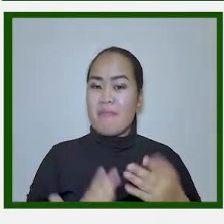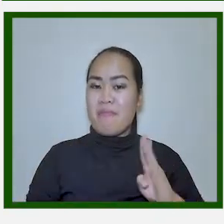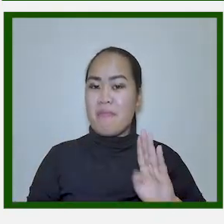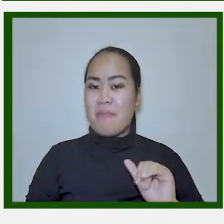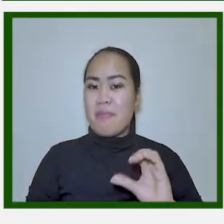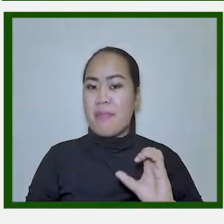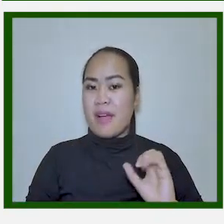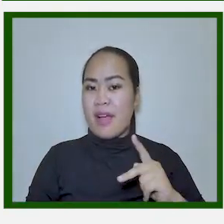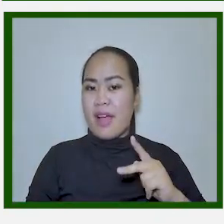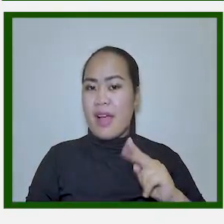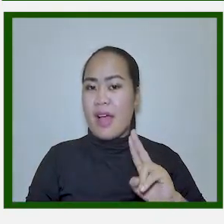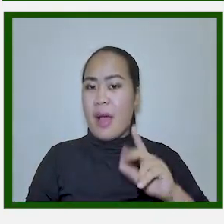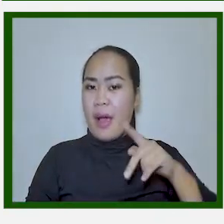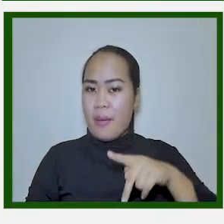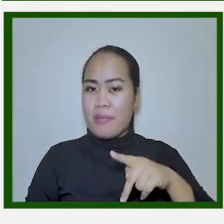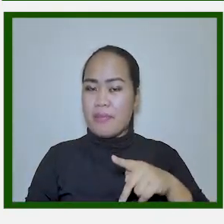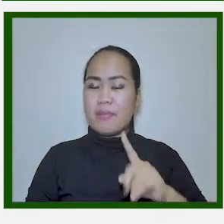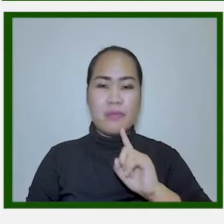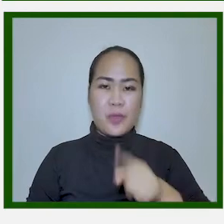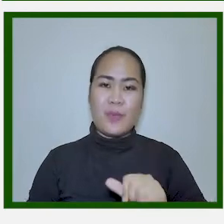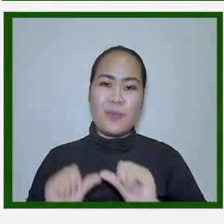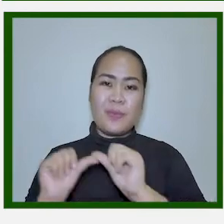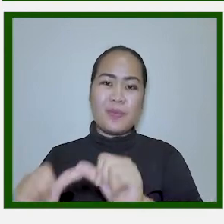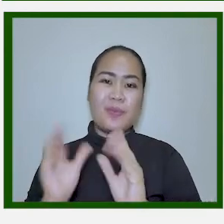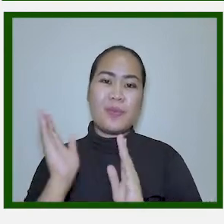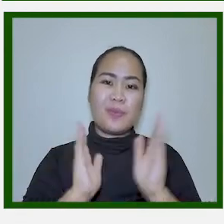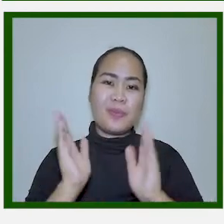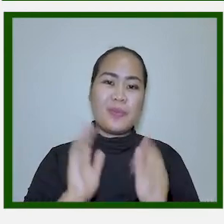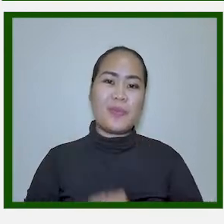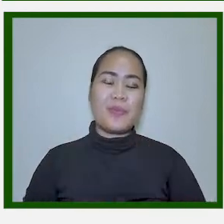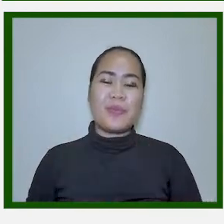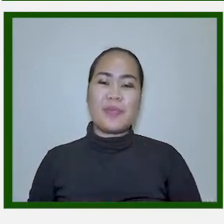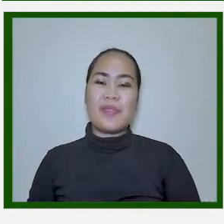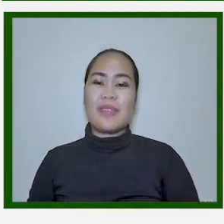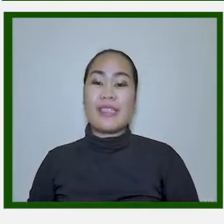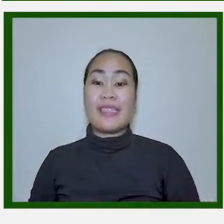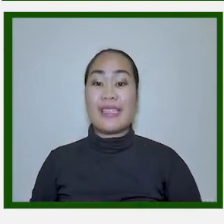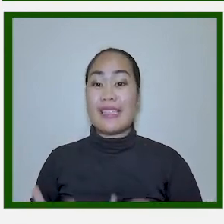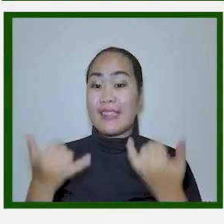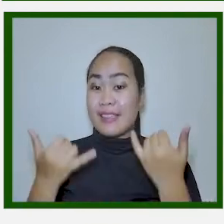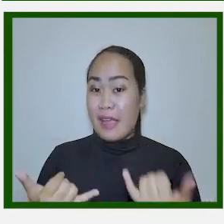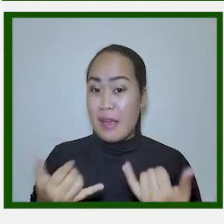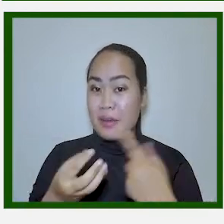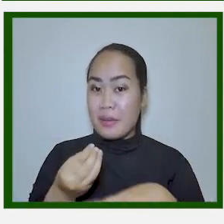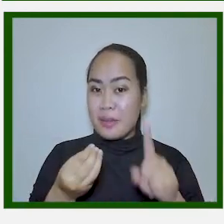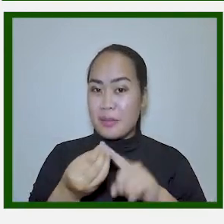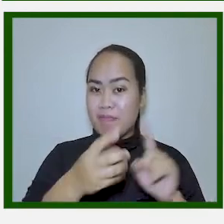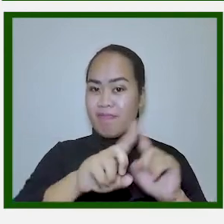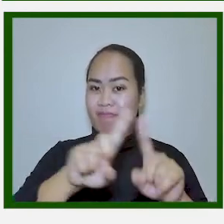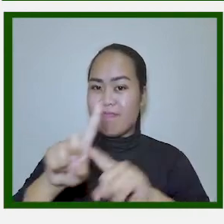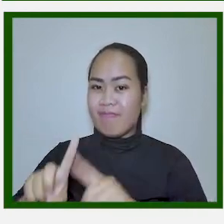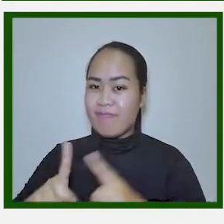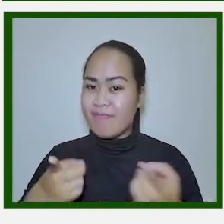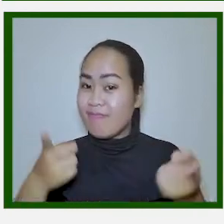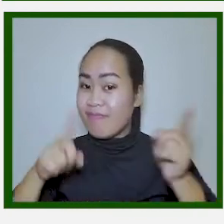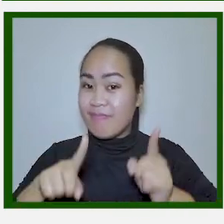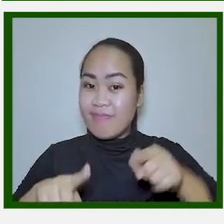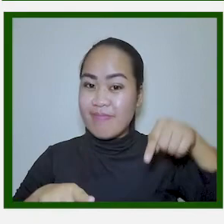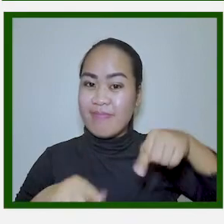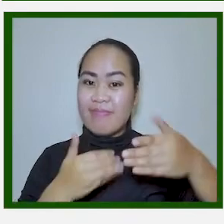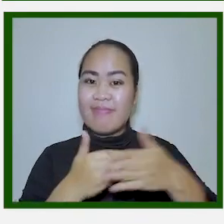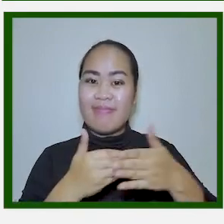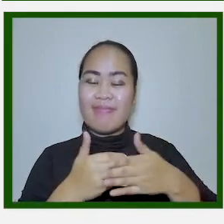Okay, mapunta na po tayo sa ilang mga kaganapan, no, nitong Kapaskuhan. So unang-una po, ano, ang